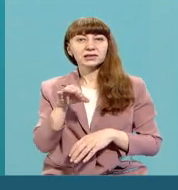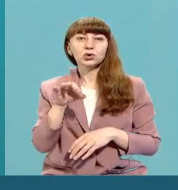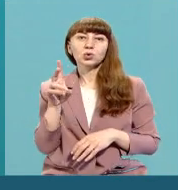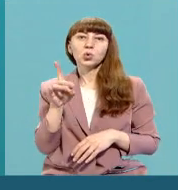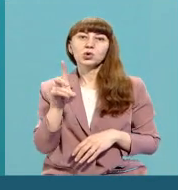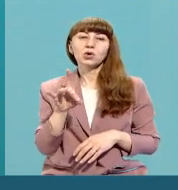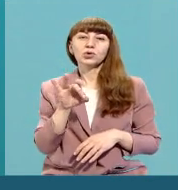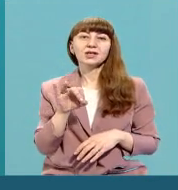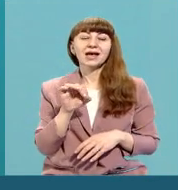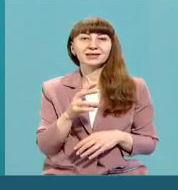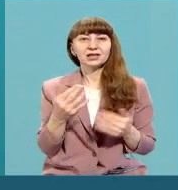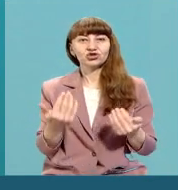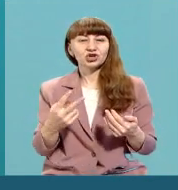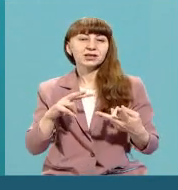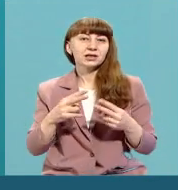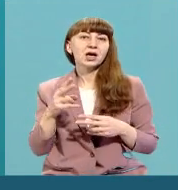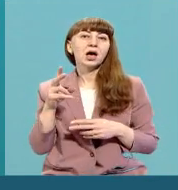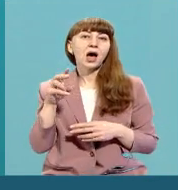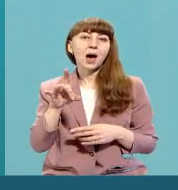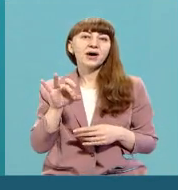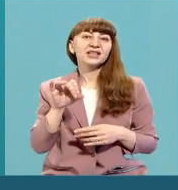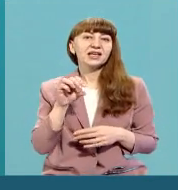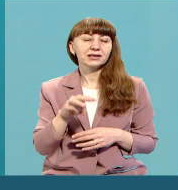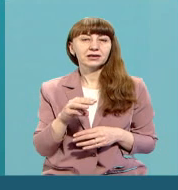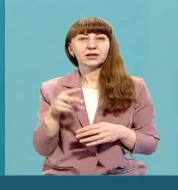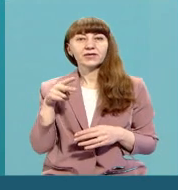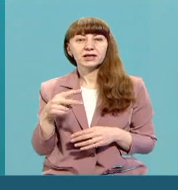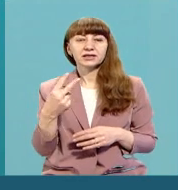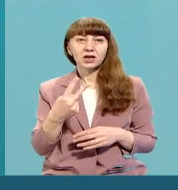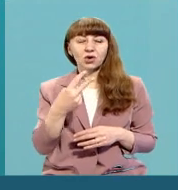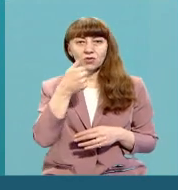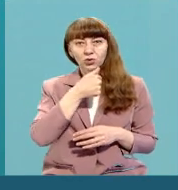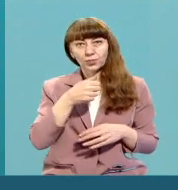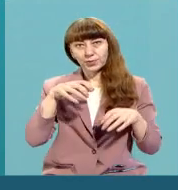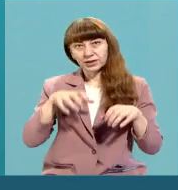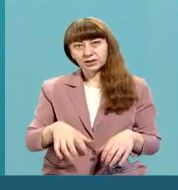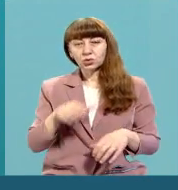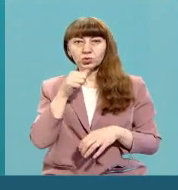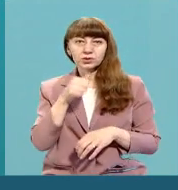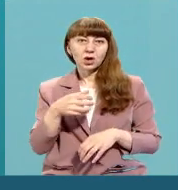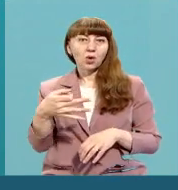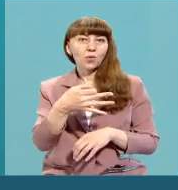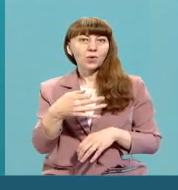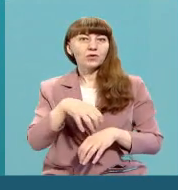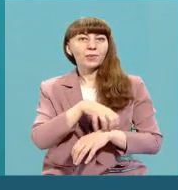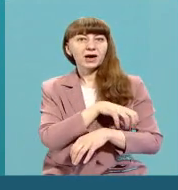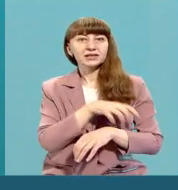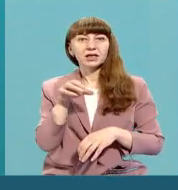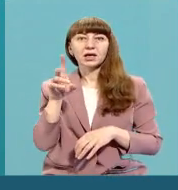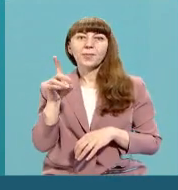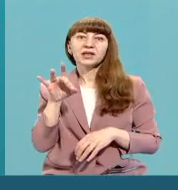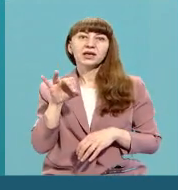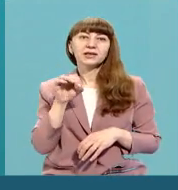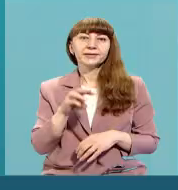нуротан ныне партии аманат с декабря 2022 года стала председателем Кустанайской